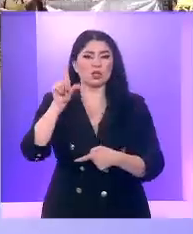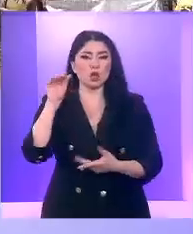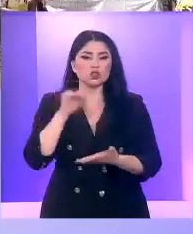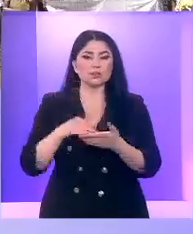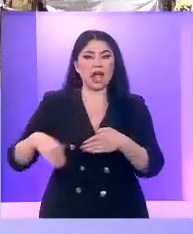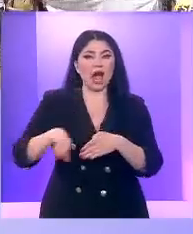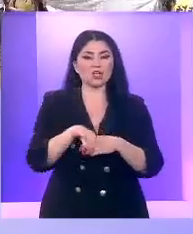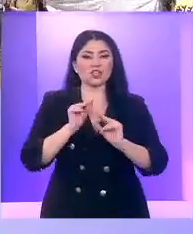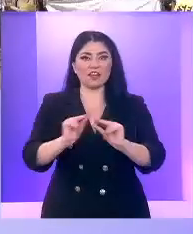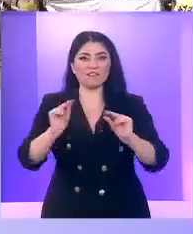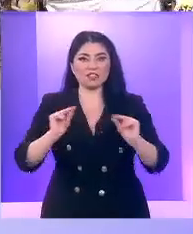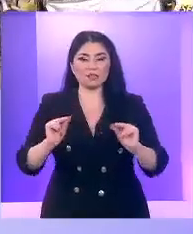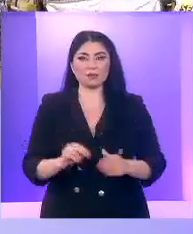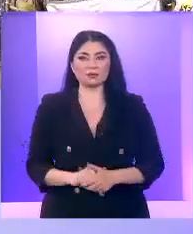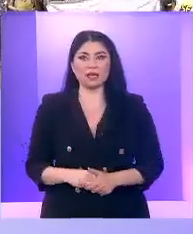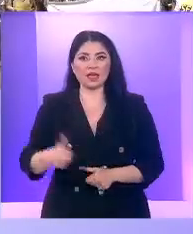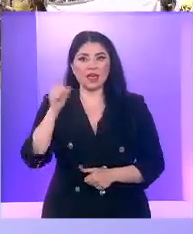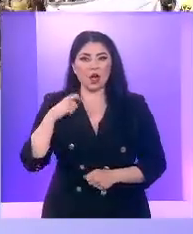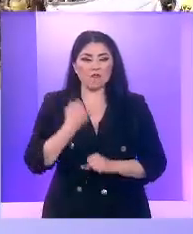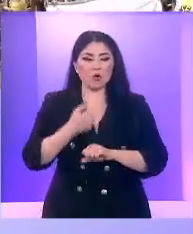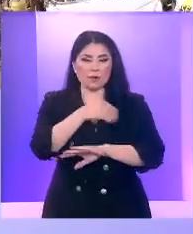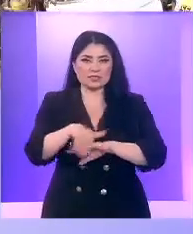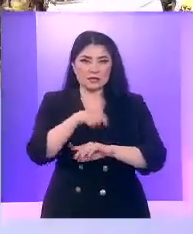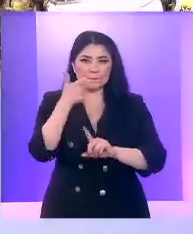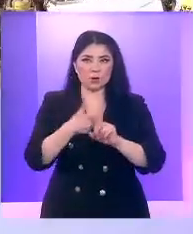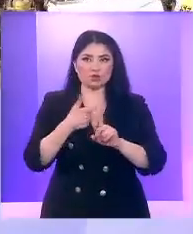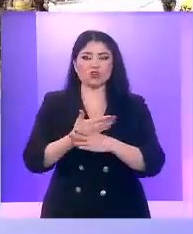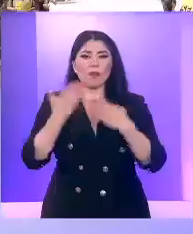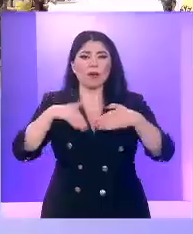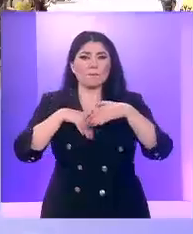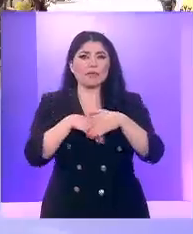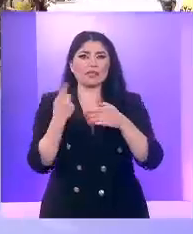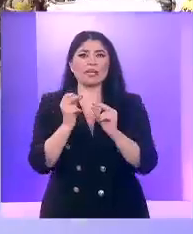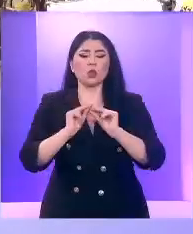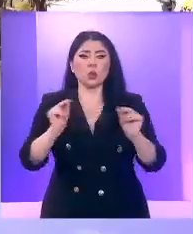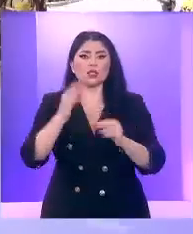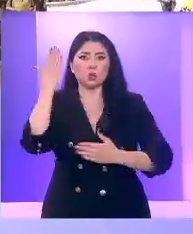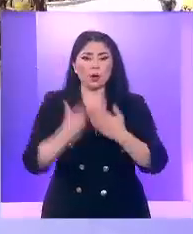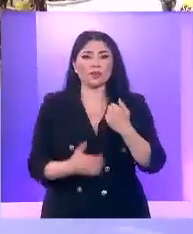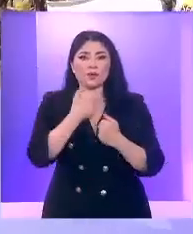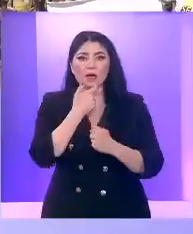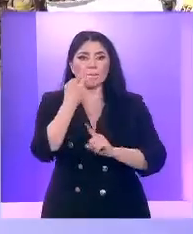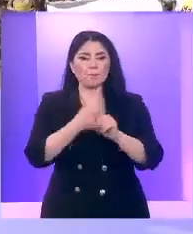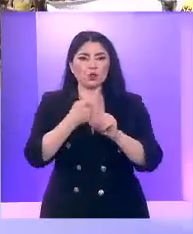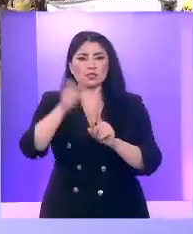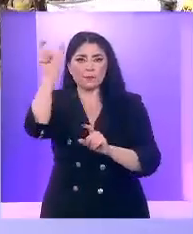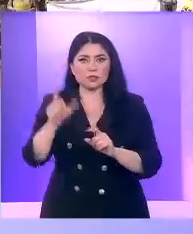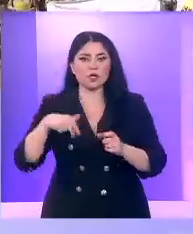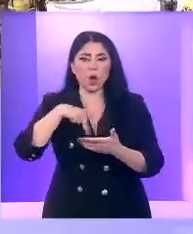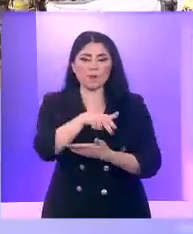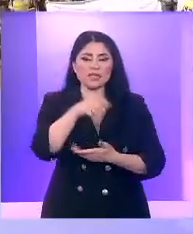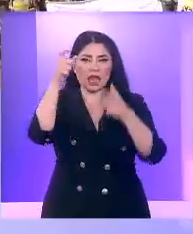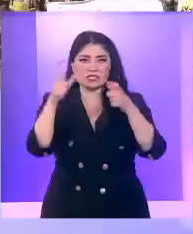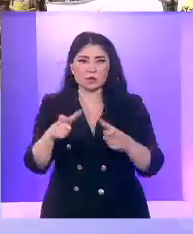20.000 de angajați din învățământ au fost ieri în stradă la cel mai mare meeting din domeniu din ultimii ani. Protestatarii au mers de la